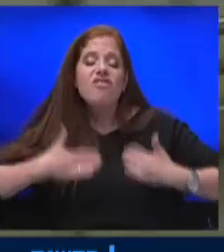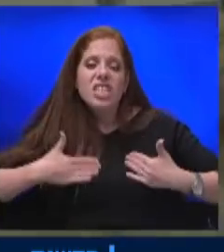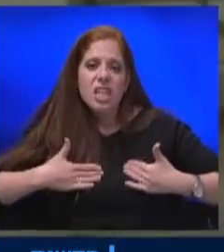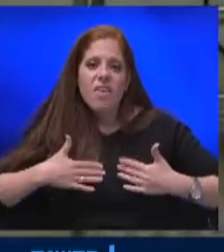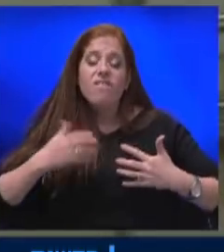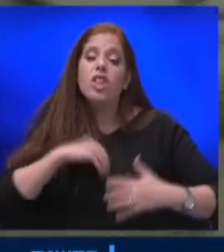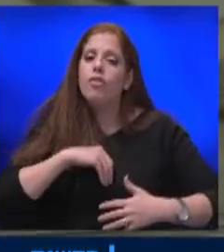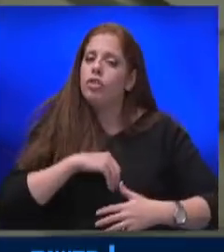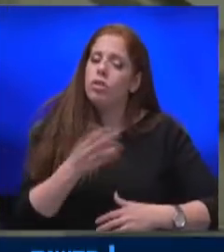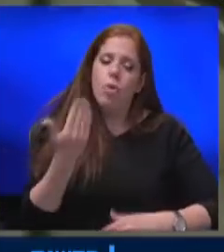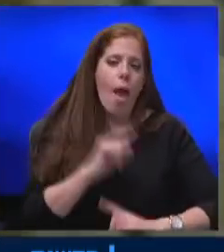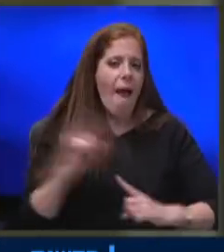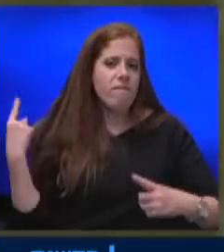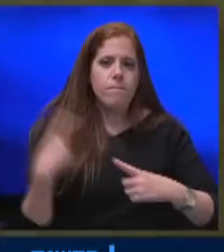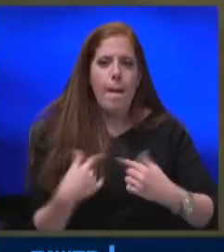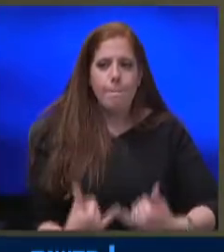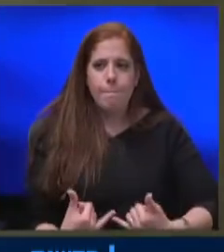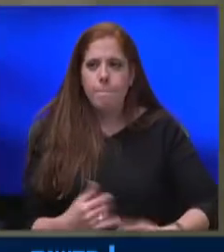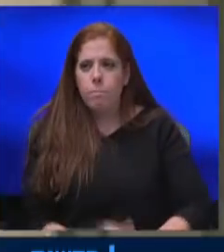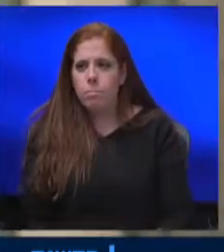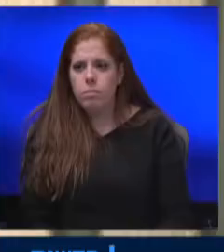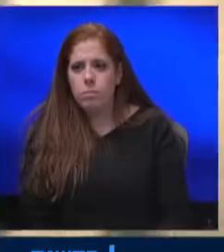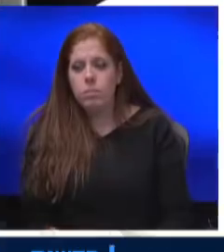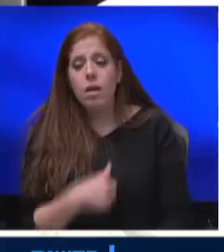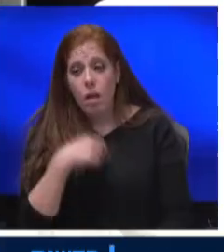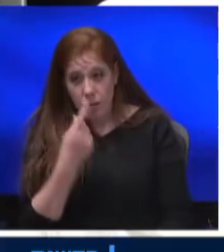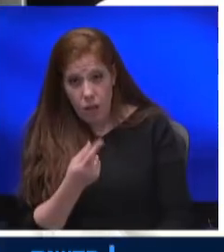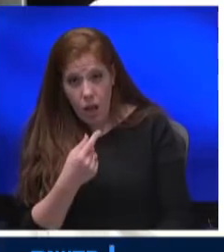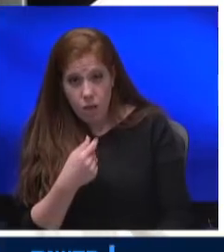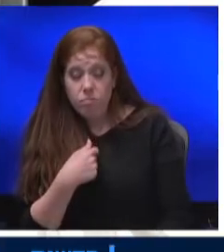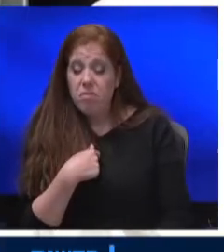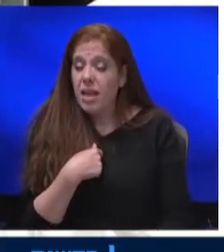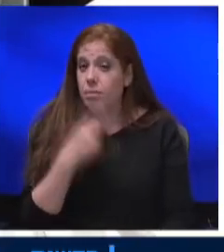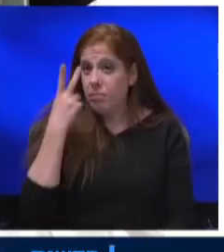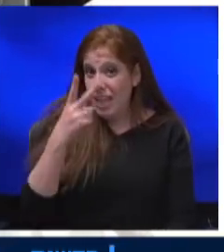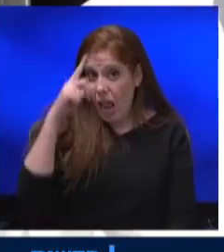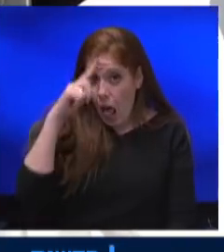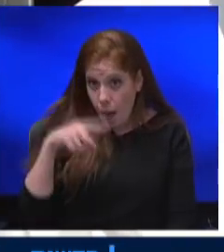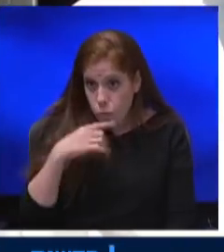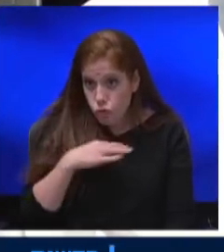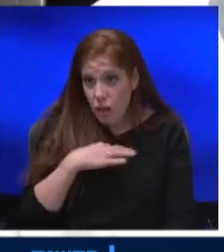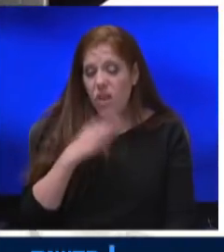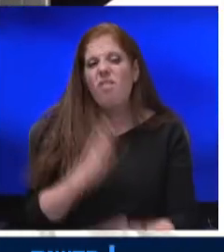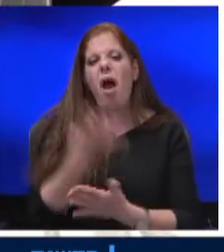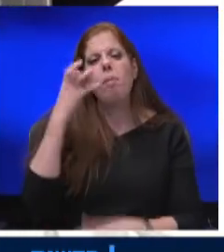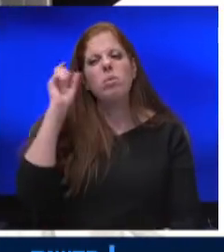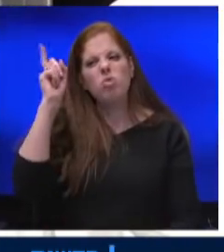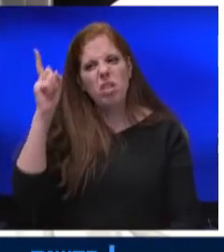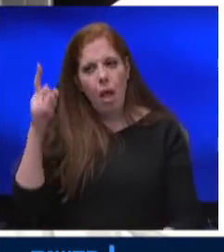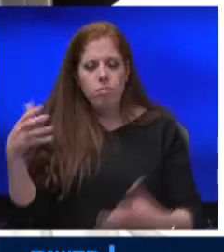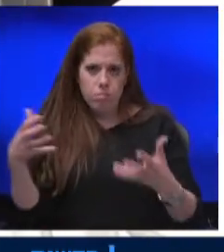מעולם. איפה אני פורק את זה? לא יודע. אני אגיד לך, אני מסתכל על אבא שלי כבר 40 שנה בחברה קדישה